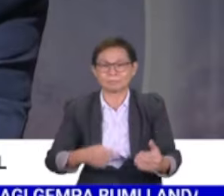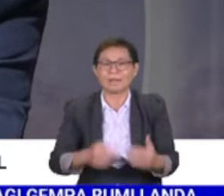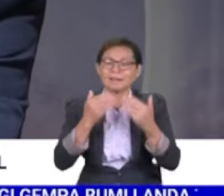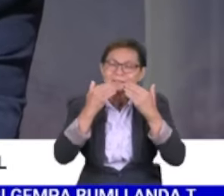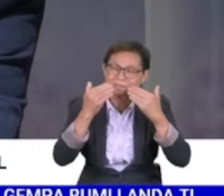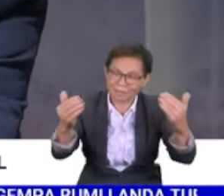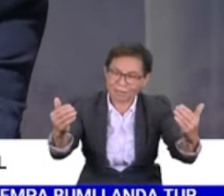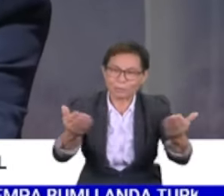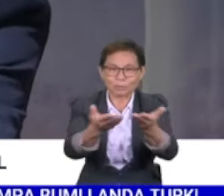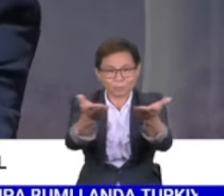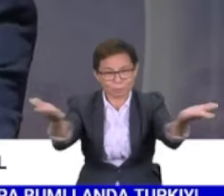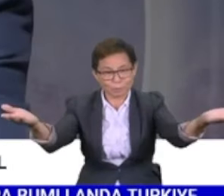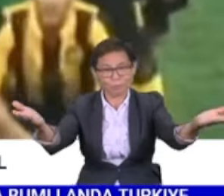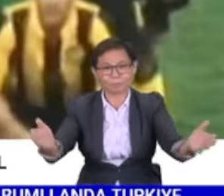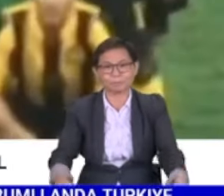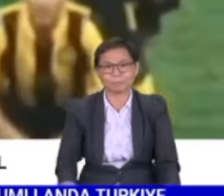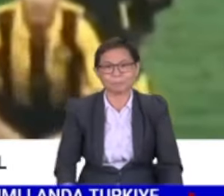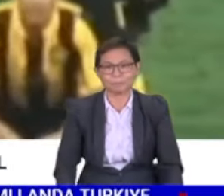Terima kasih semua.